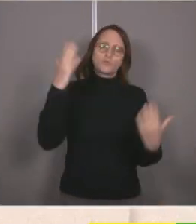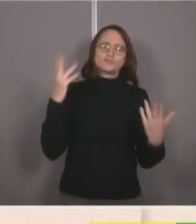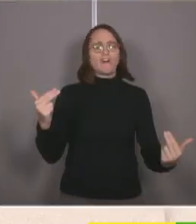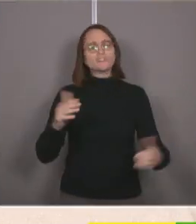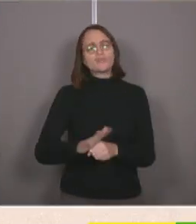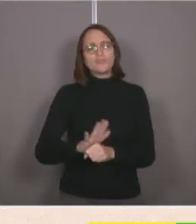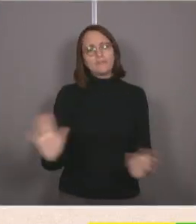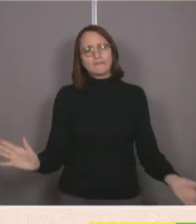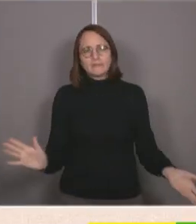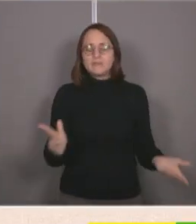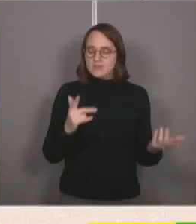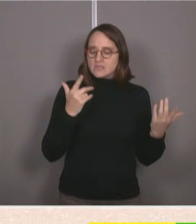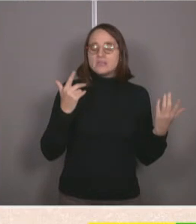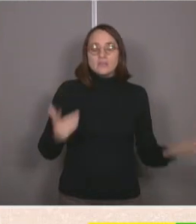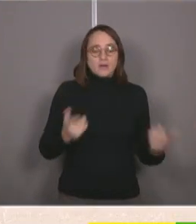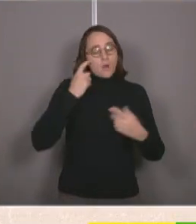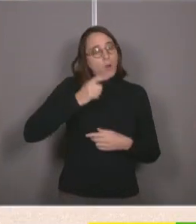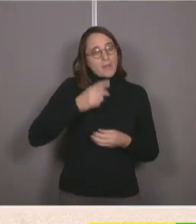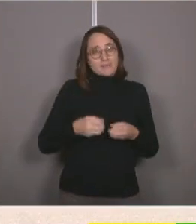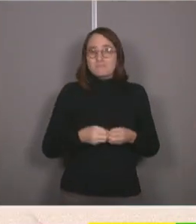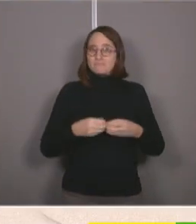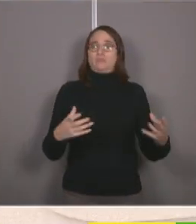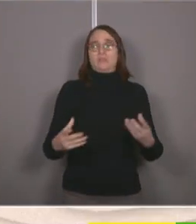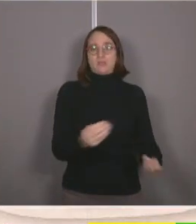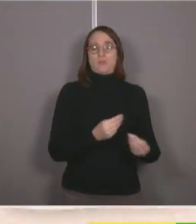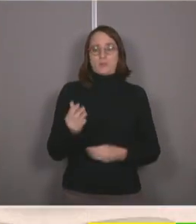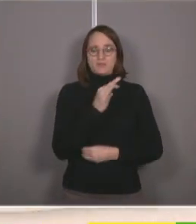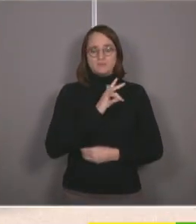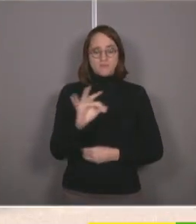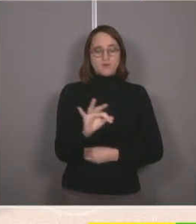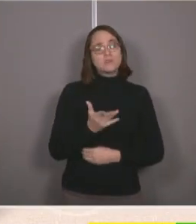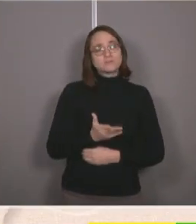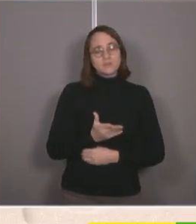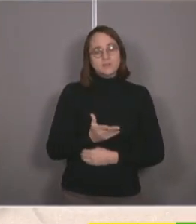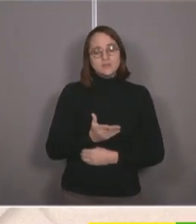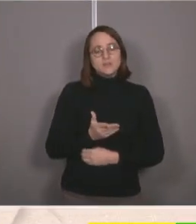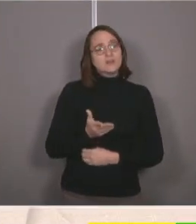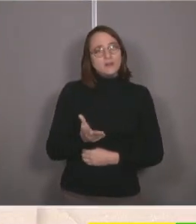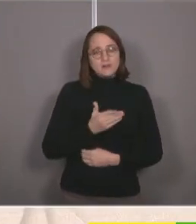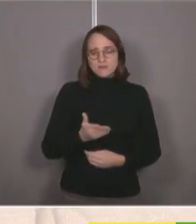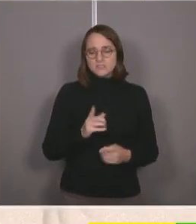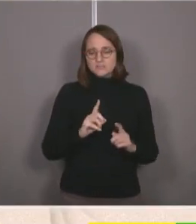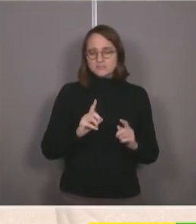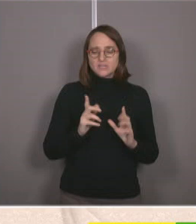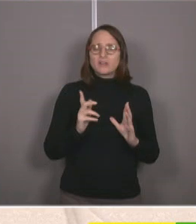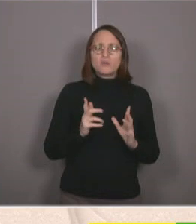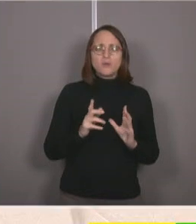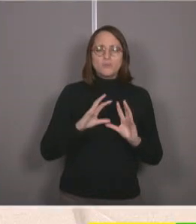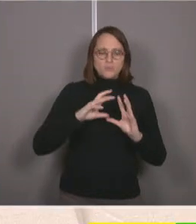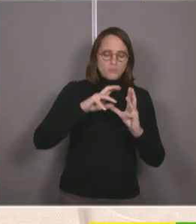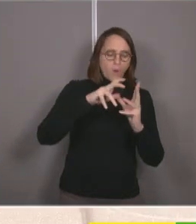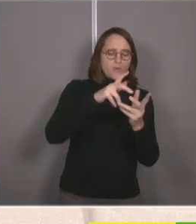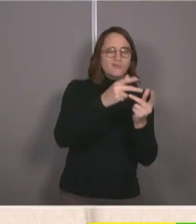que la majorité des Français, la question, vous le voyez, elle est dure. Elle sort, les Français sortent de la logique fin du monde